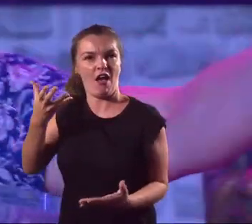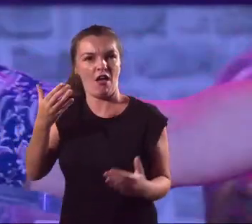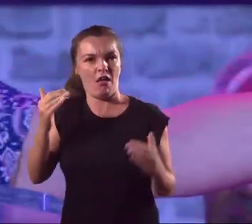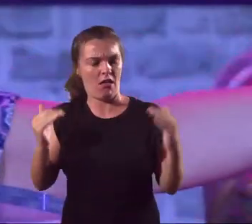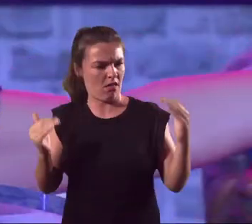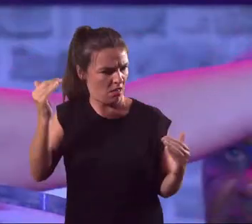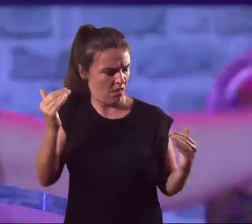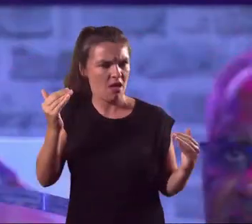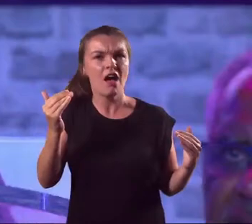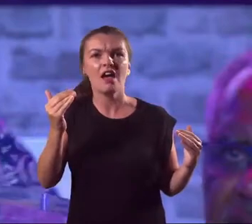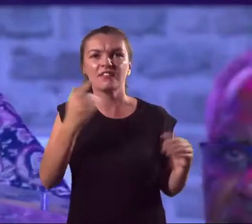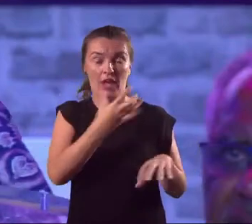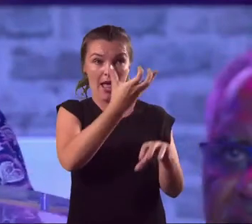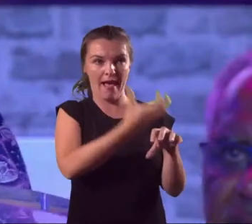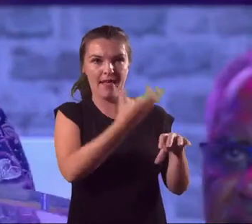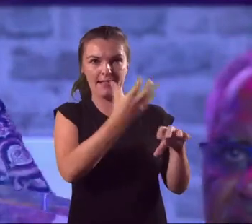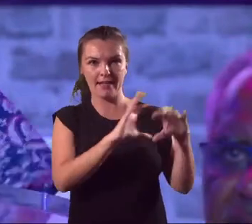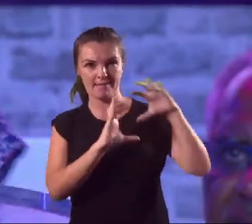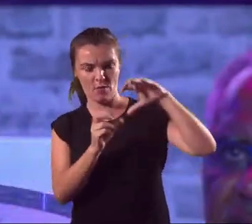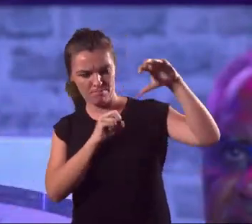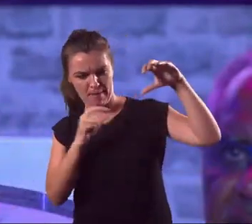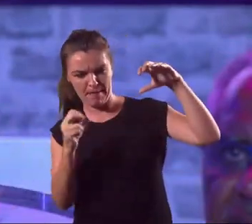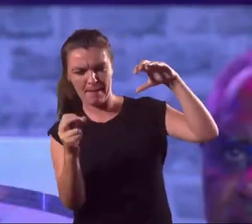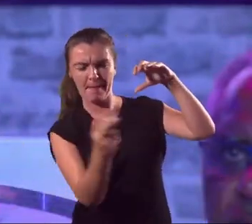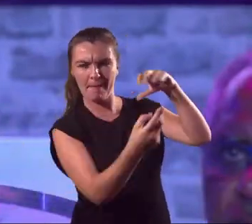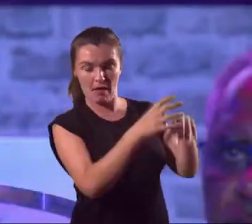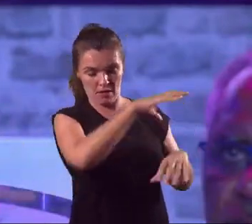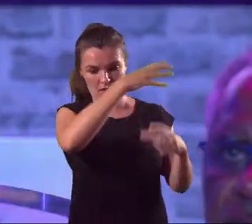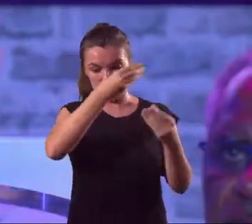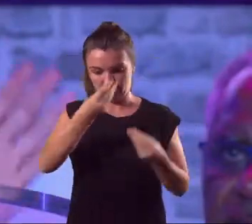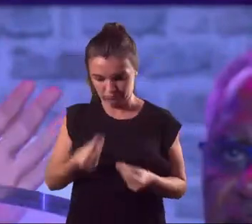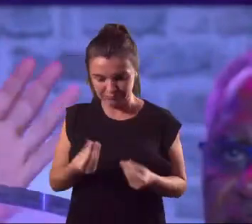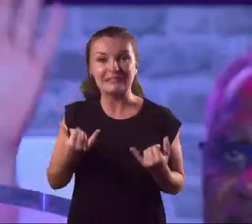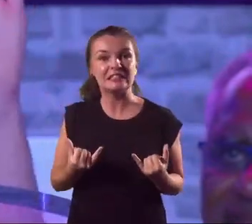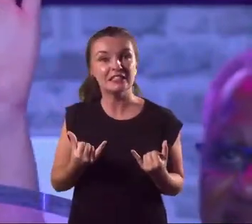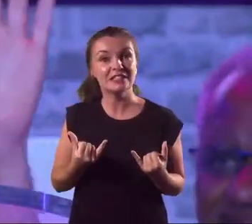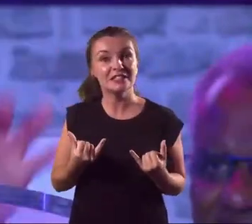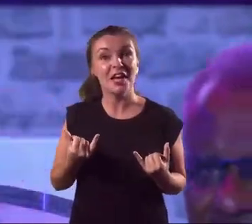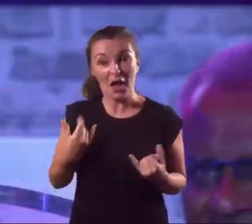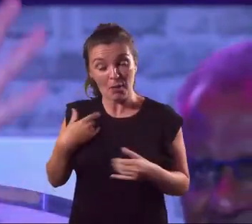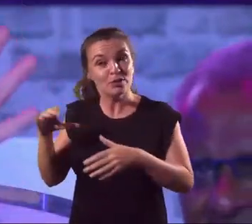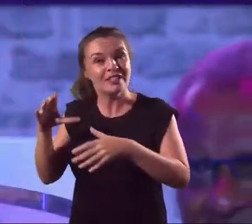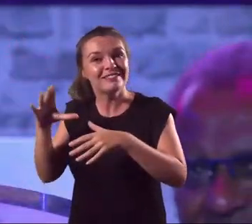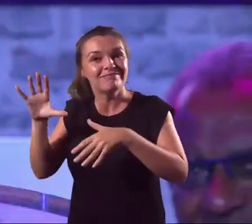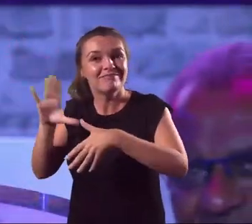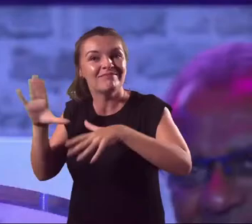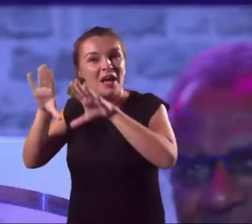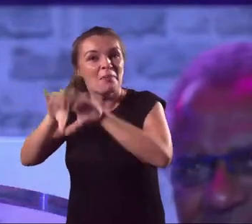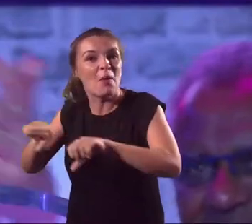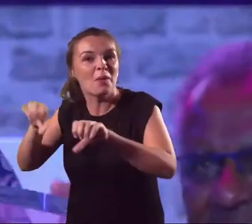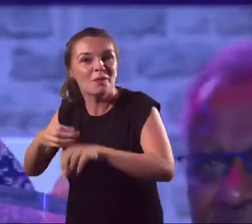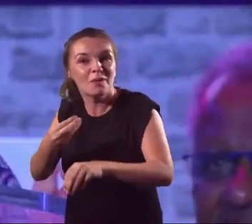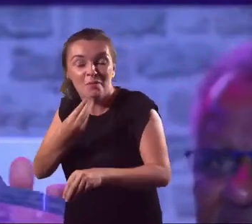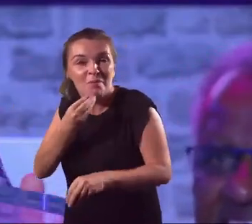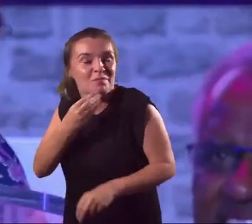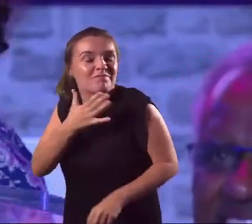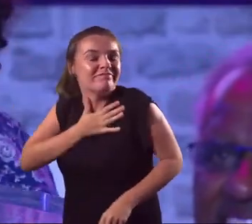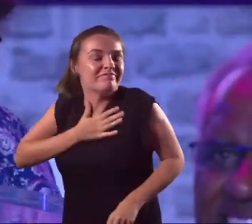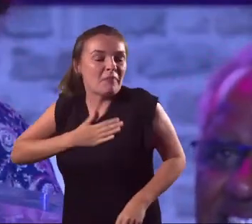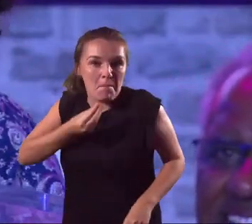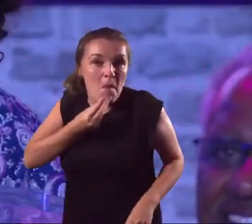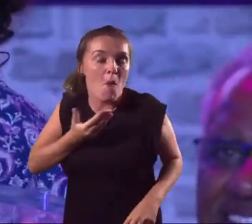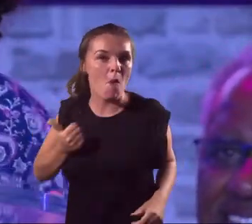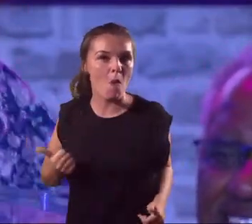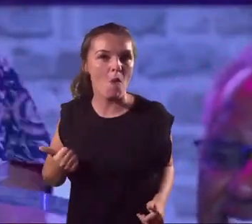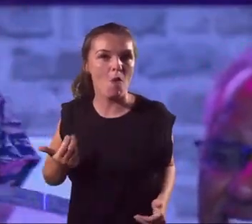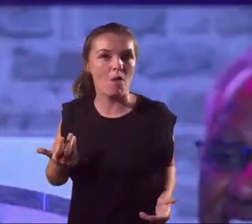venir des ananas du Costa Rica alors qu'on en produit ici ? Puis en plus, il n'est pas mauvais. J'aime bien l'ananas. J'aime bien la goyave aussi. Bref, tous les fruits ici sont